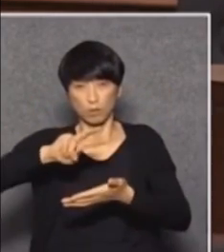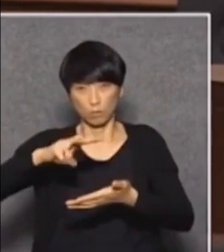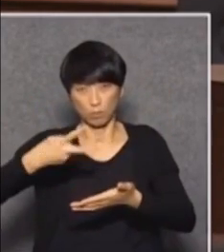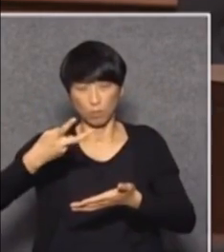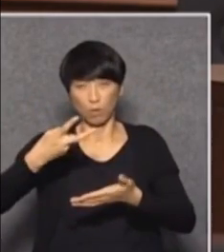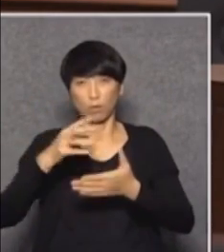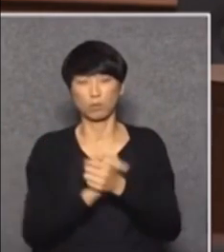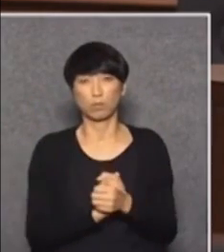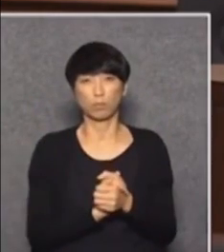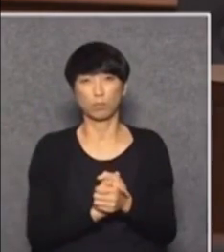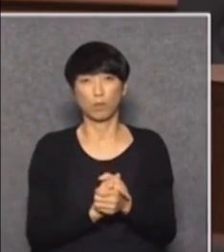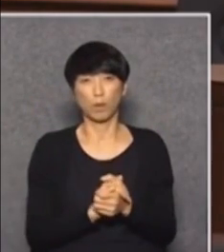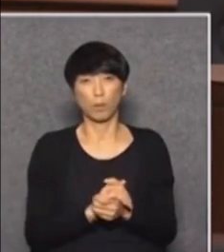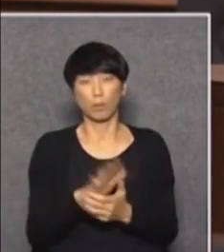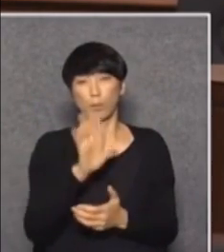念的歌，